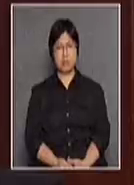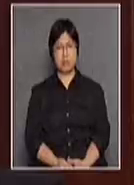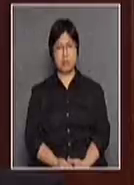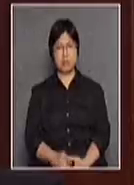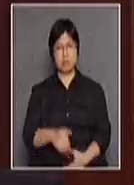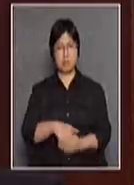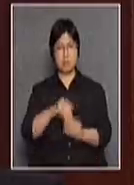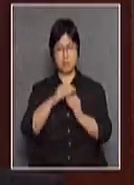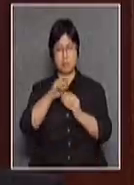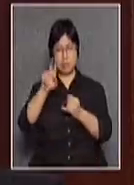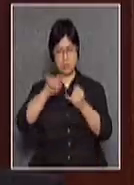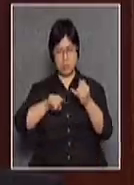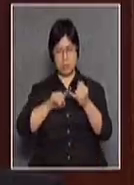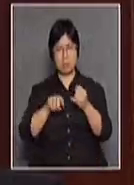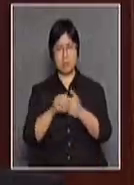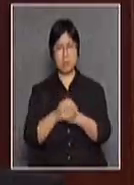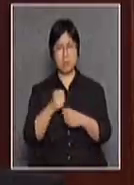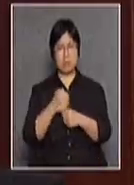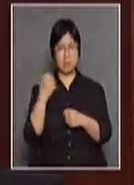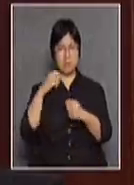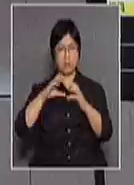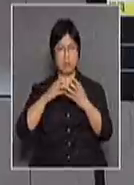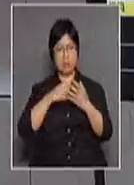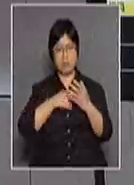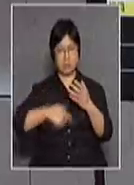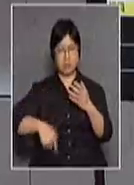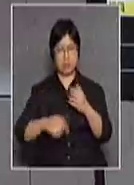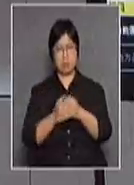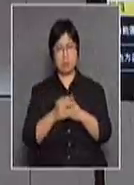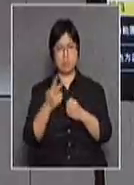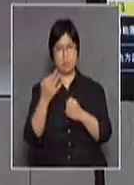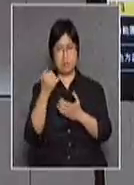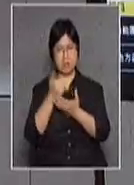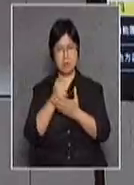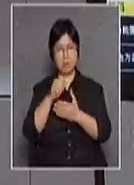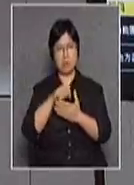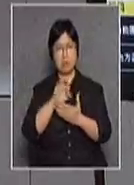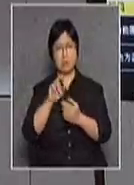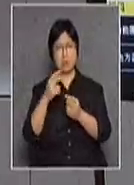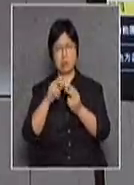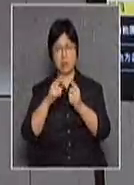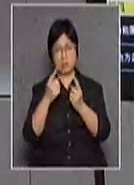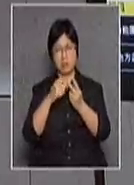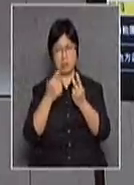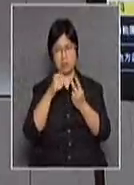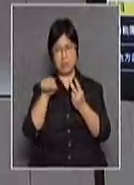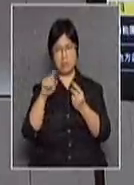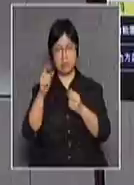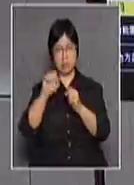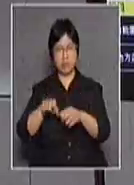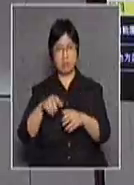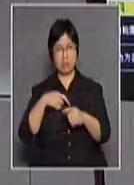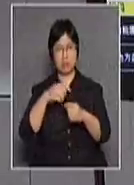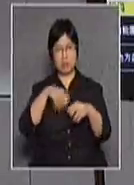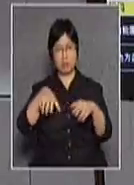停止表決顯示結果。功能團體選舉產生的議員23位出席，沒有人贊成，21位反對，1位棄權。分區直接選舉產